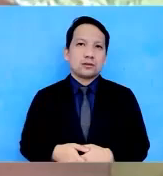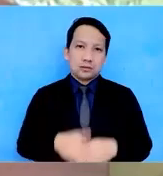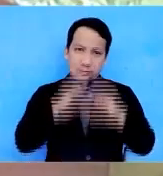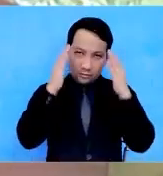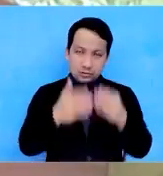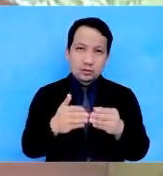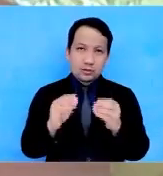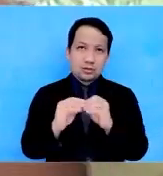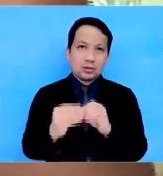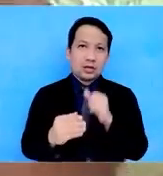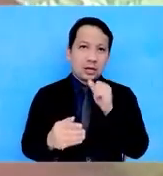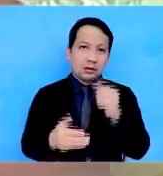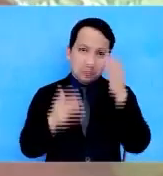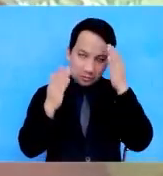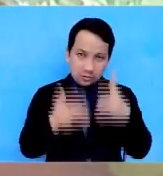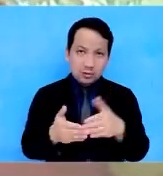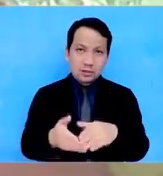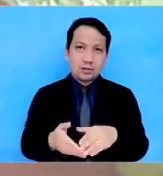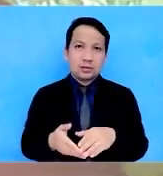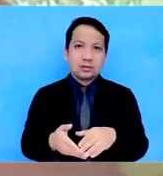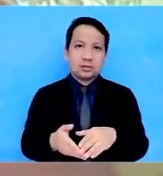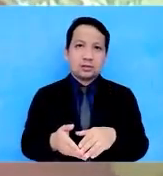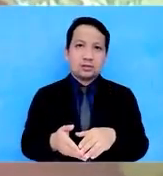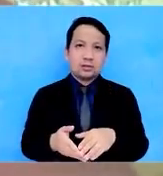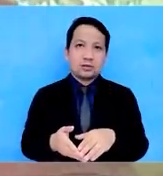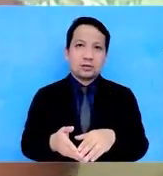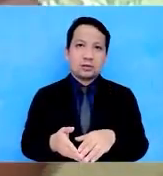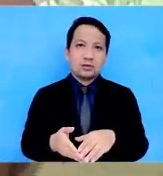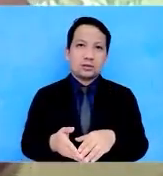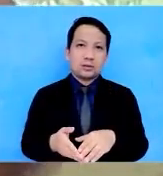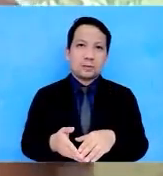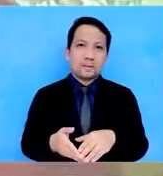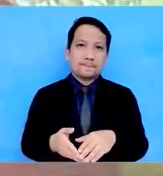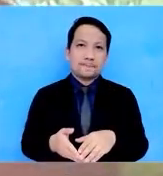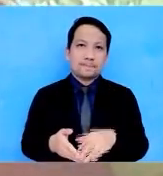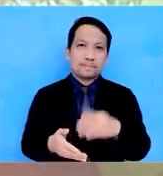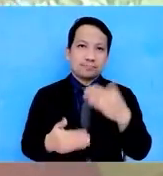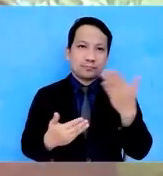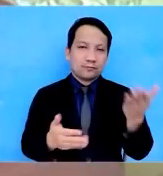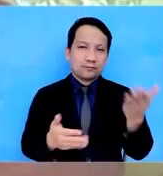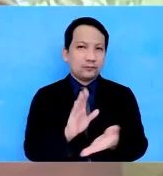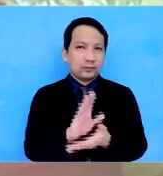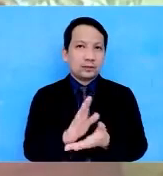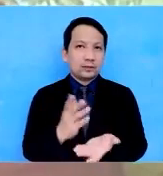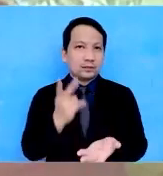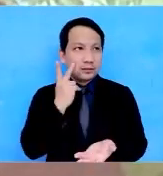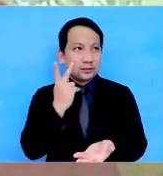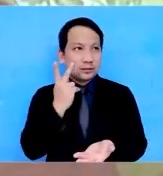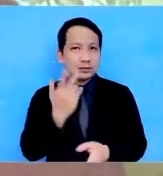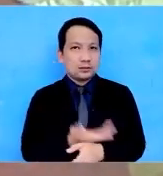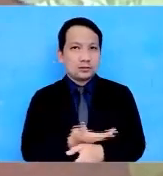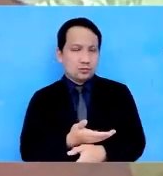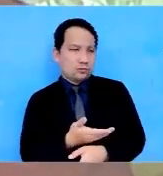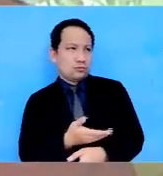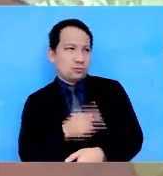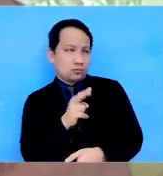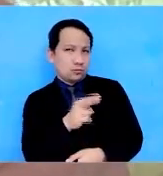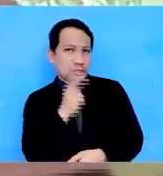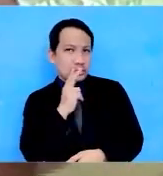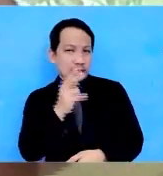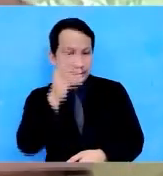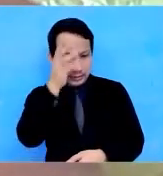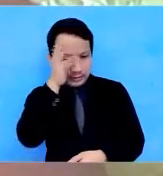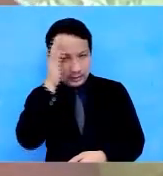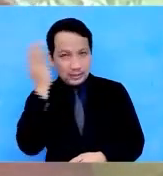Pero syempre, nakakahon po ako sa... kasi syempre, katulad ng sinayo, pag napanood ng anak ko, ah, aren't you with my dad that